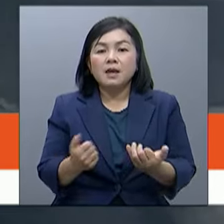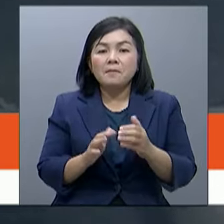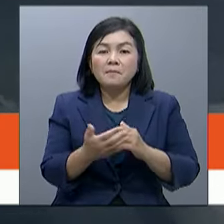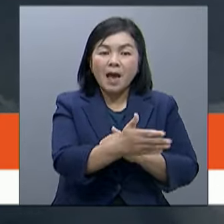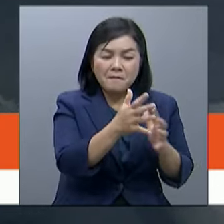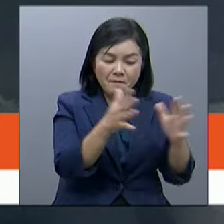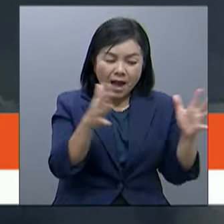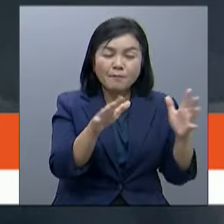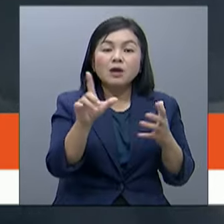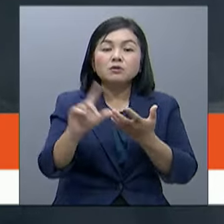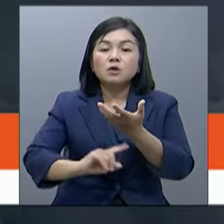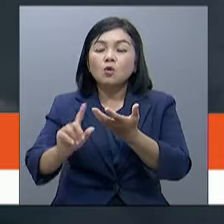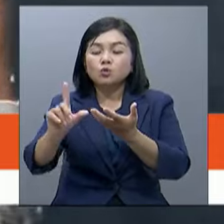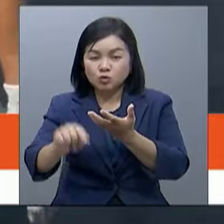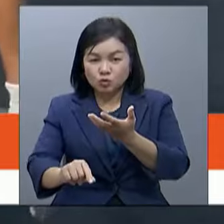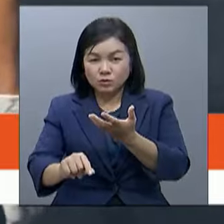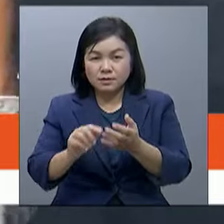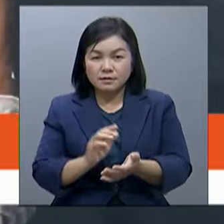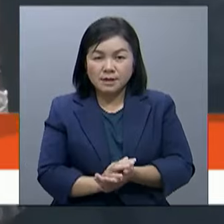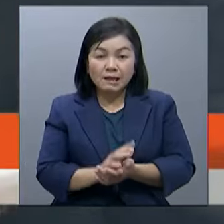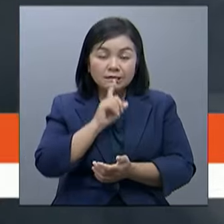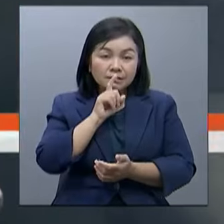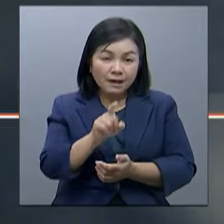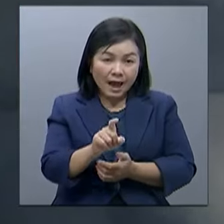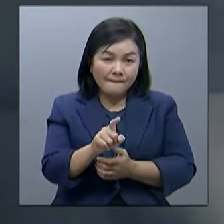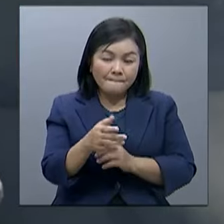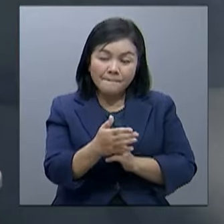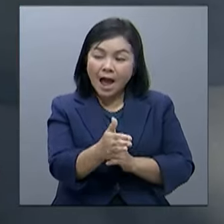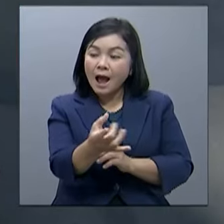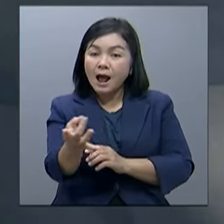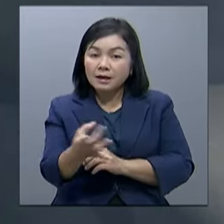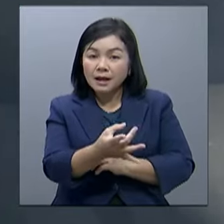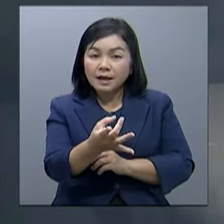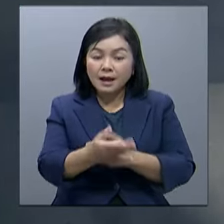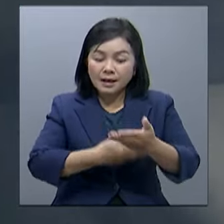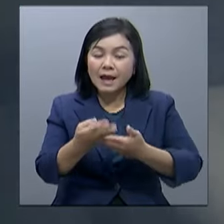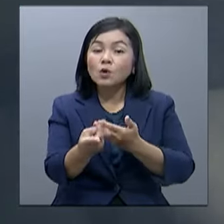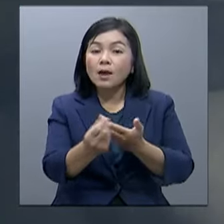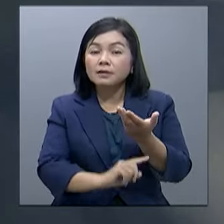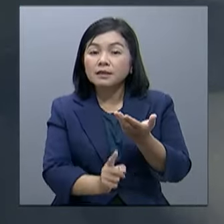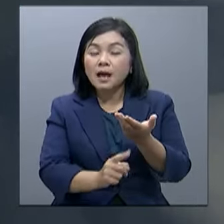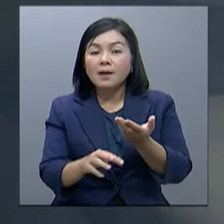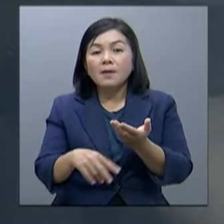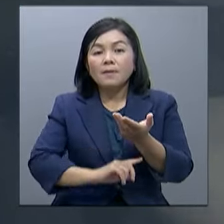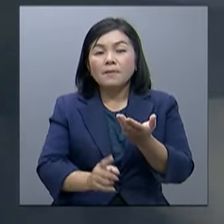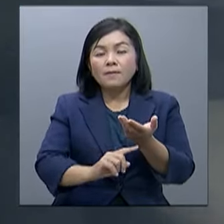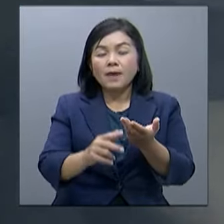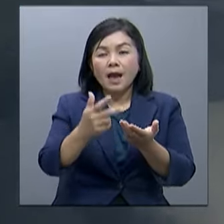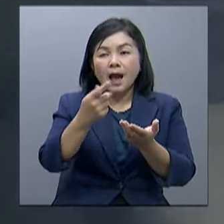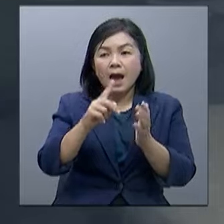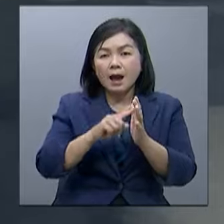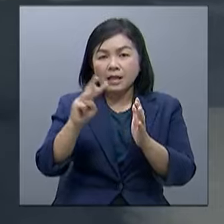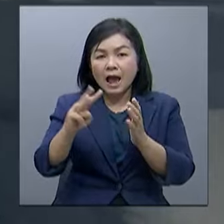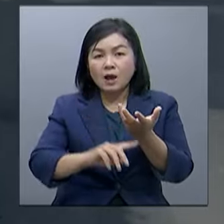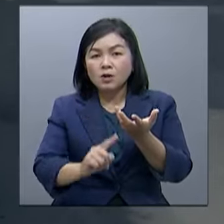เยอะจ้ก็เลยถูกลงถูกแล้วมีชนิดอื่นอีกมั้ยฮที่ตอนนี้ราคาเท่าไหร่เออที่อ่าปลาเค้าปลาเค้าจาก 300ครับ